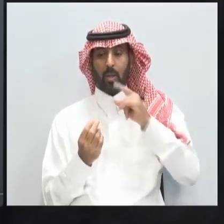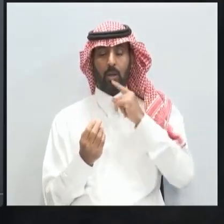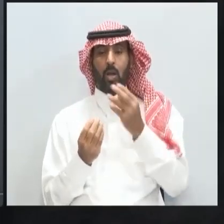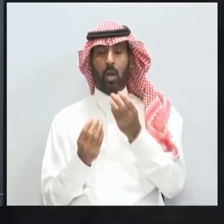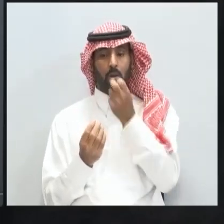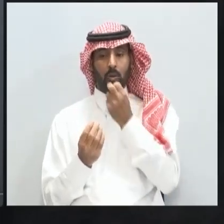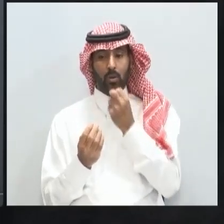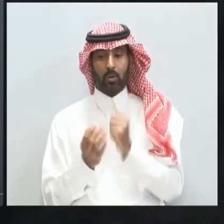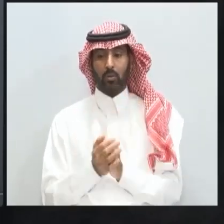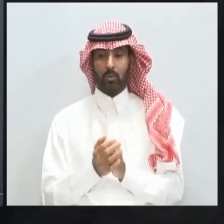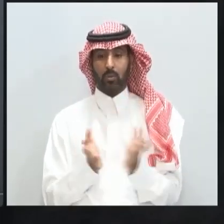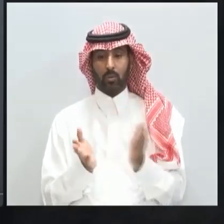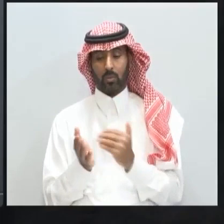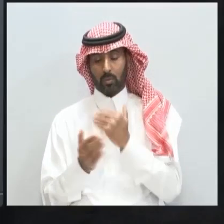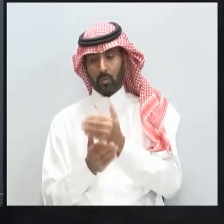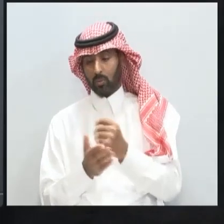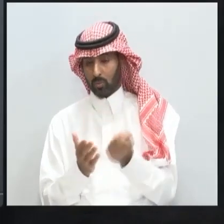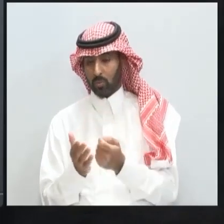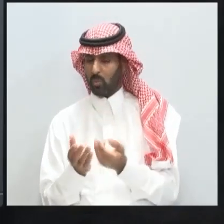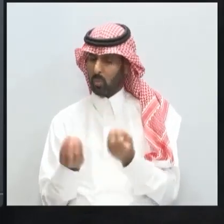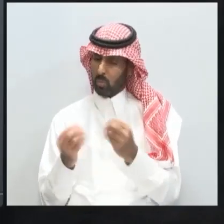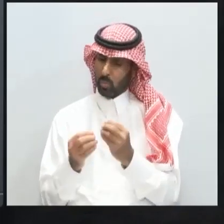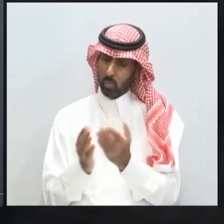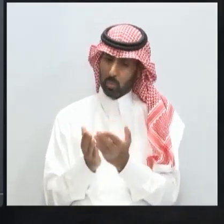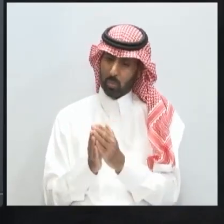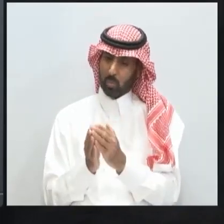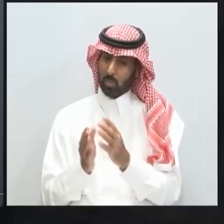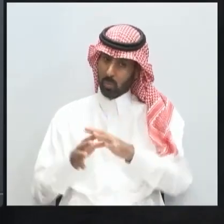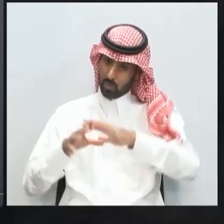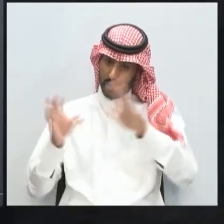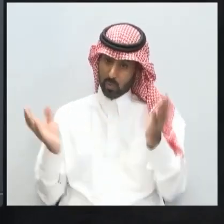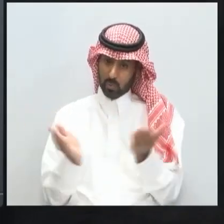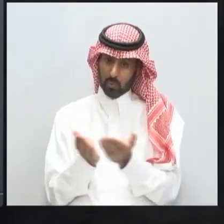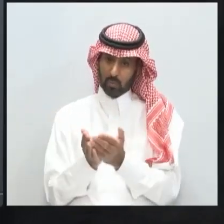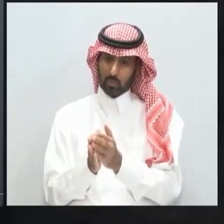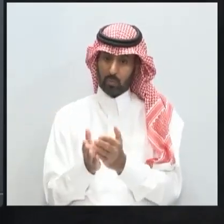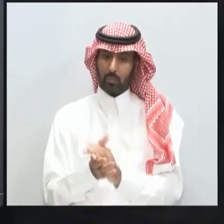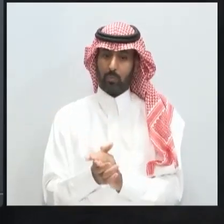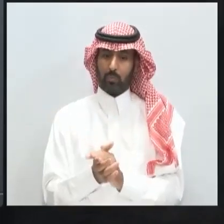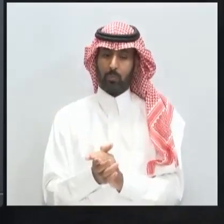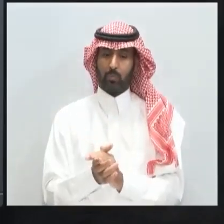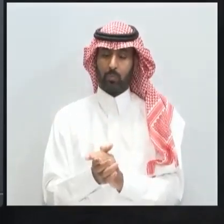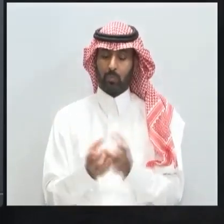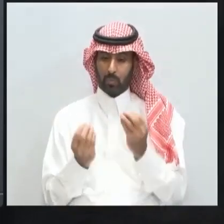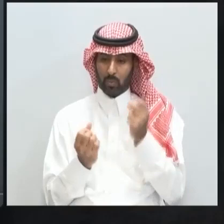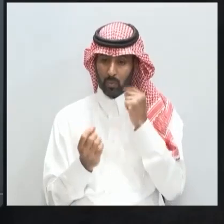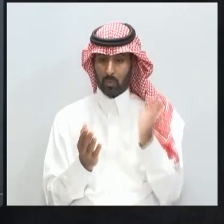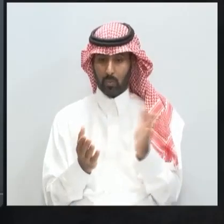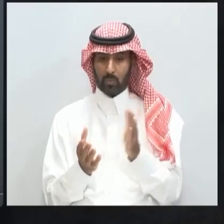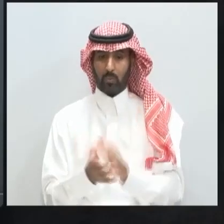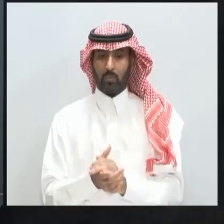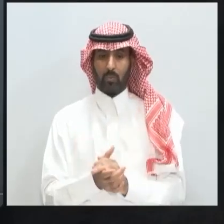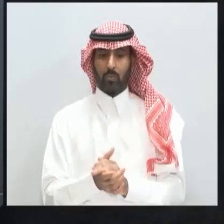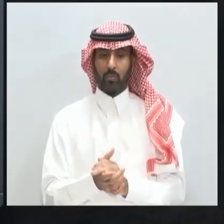كتب حتى بعد ذلك اتى الى كتاب شامل في هذا العلم وفي معرفته نبينه باذن الله